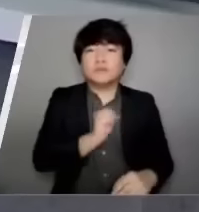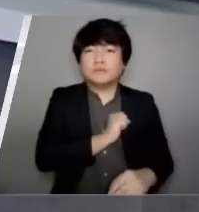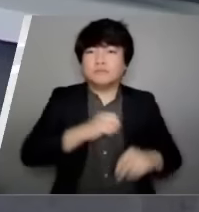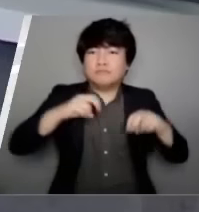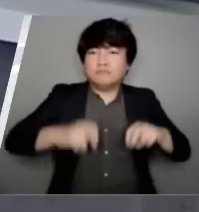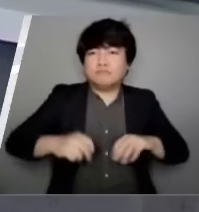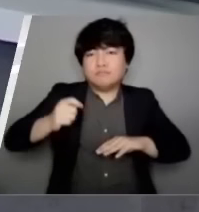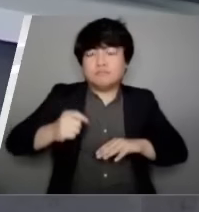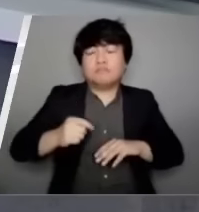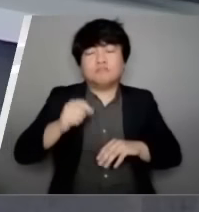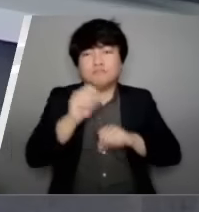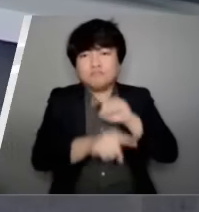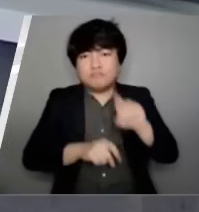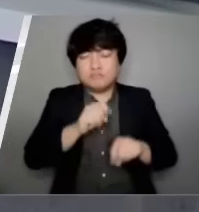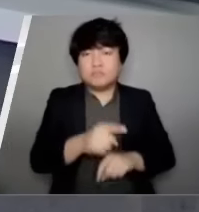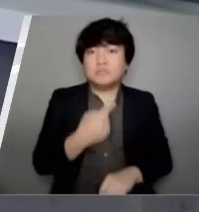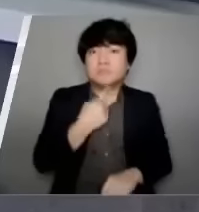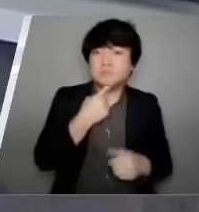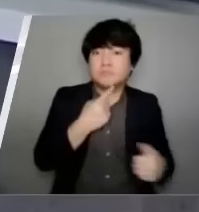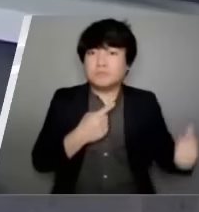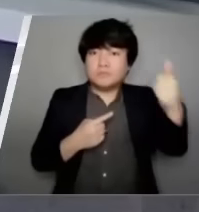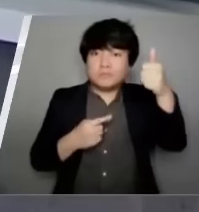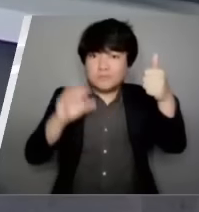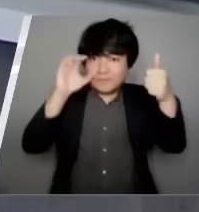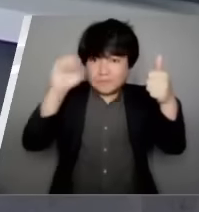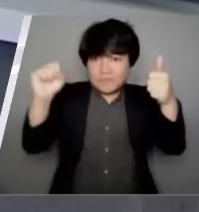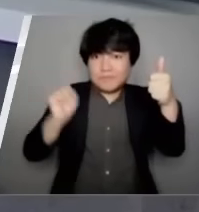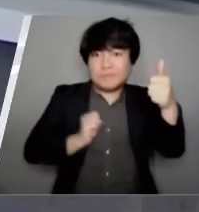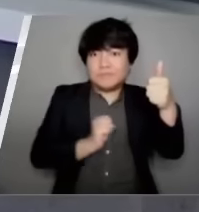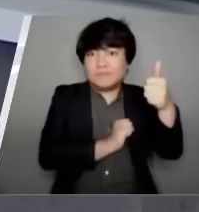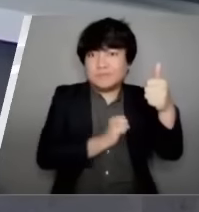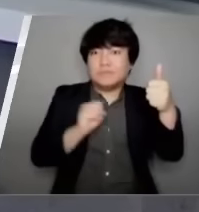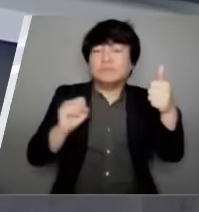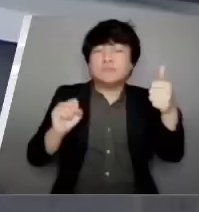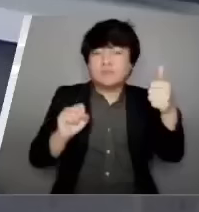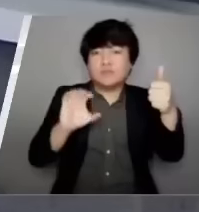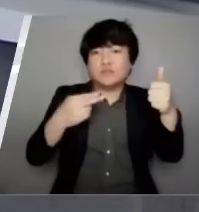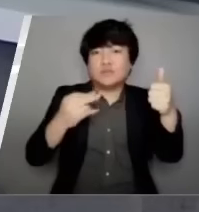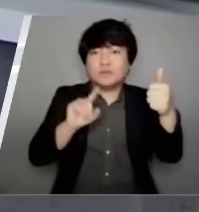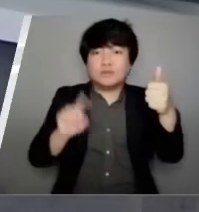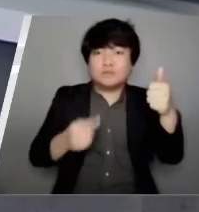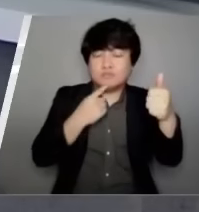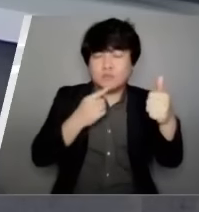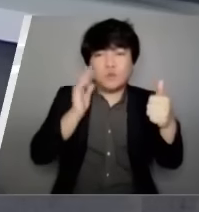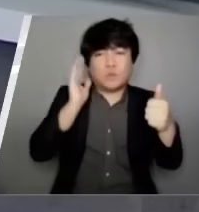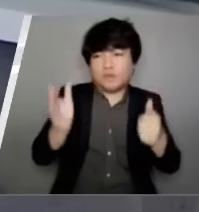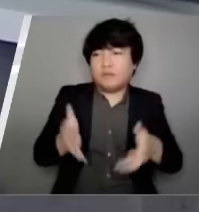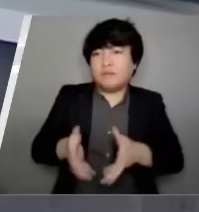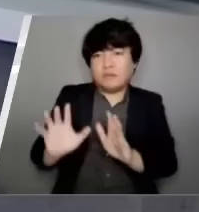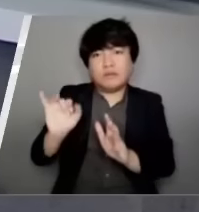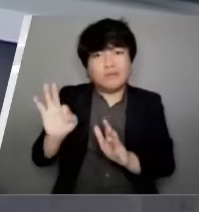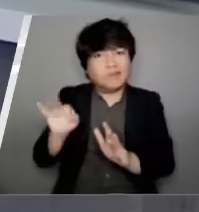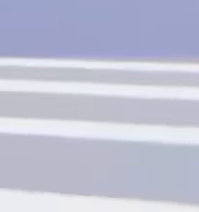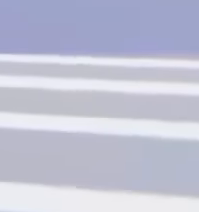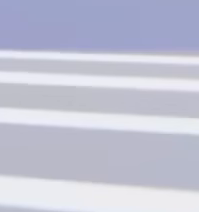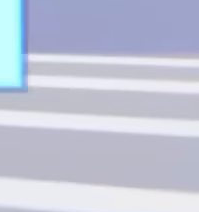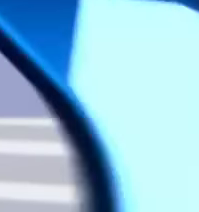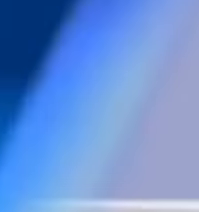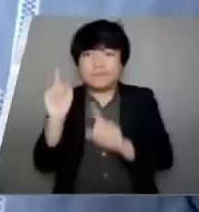pirmahan ang warrant of arrest sakaling hilingin ito ng komite na dumidinig sa issue. Saksi sina Ivan Mayrina at Mav